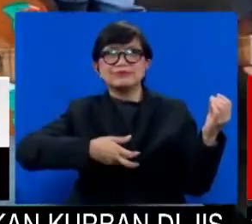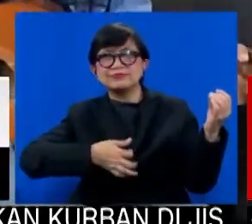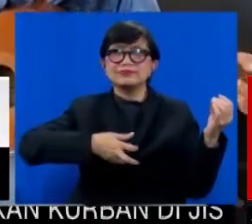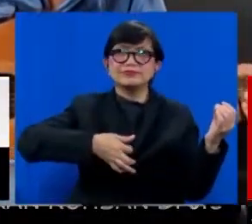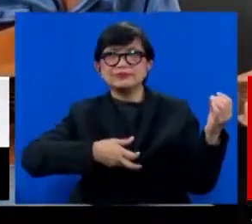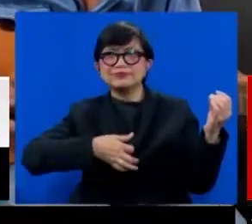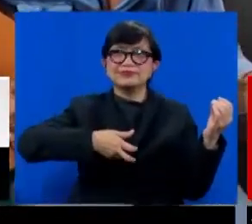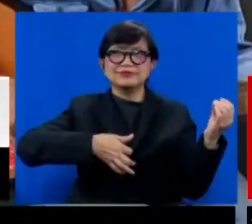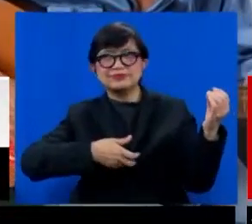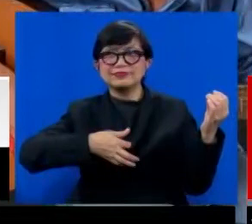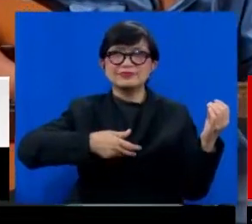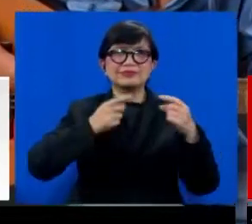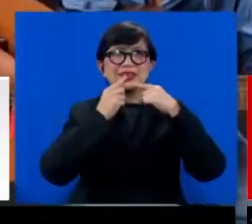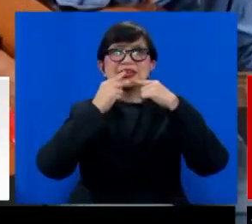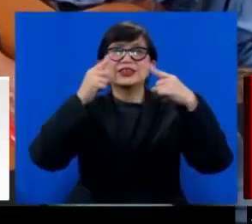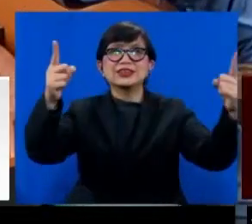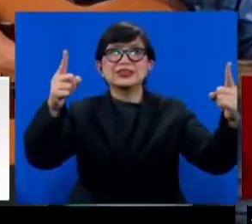ini.